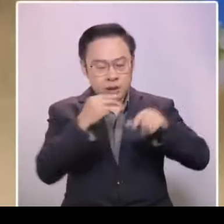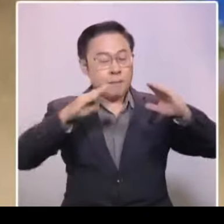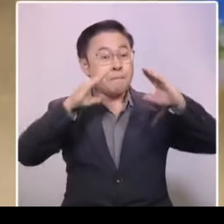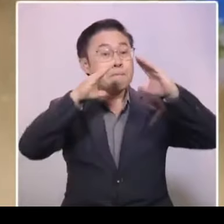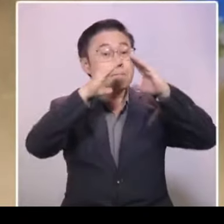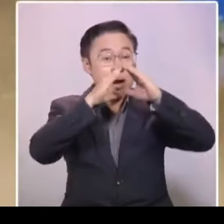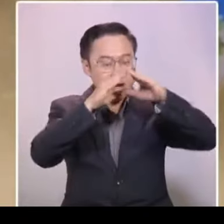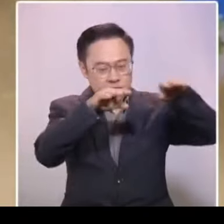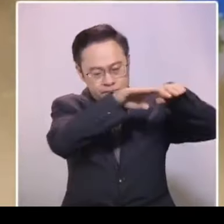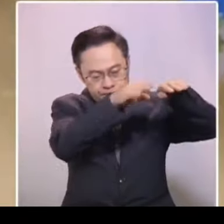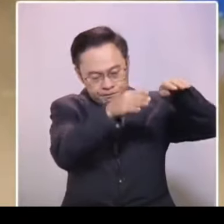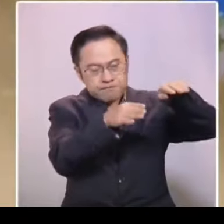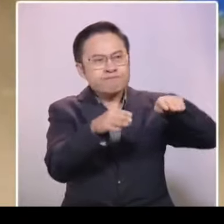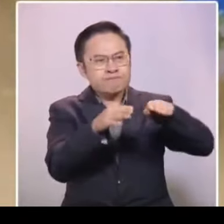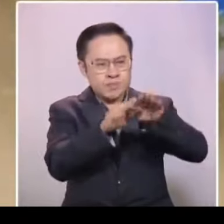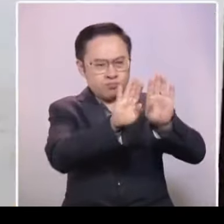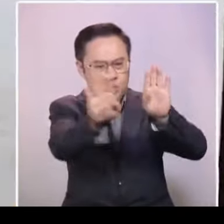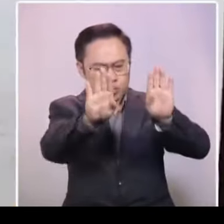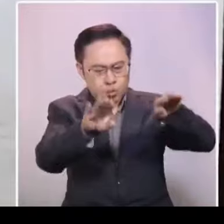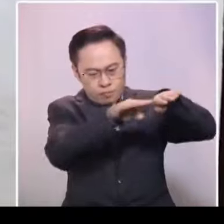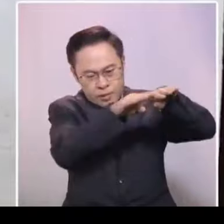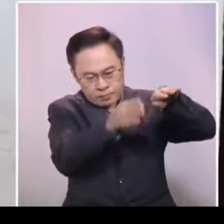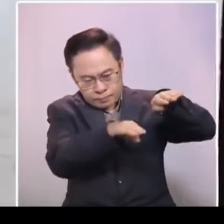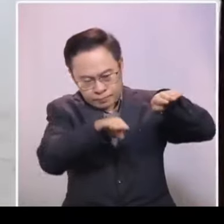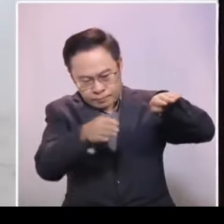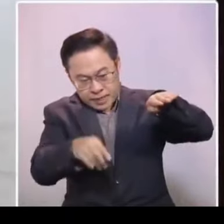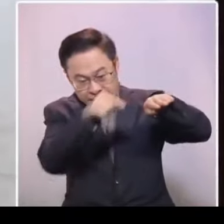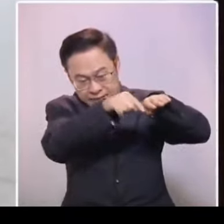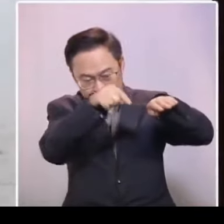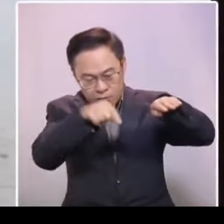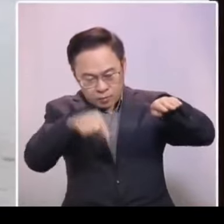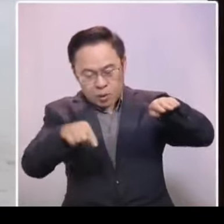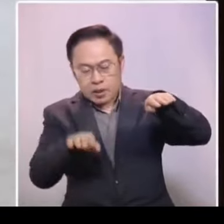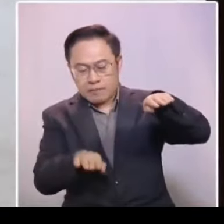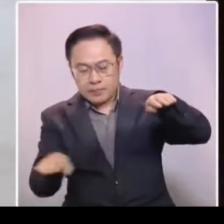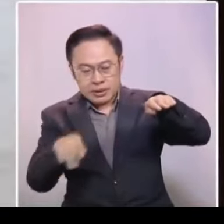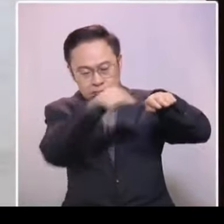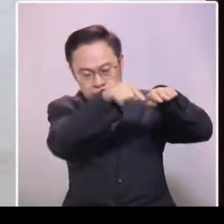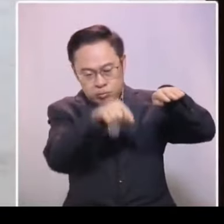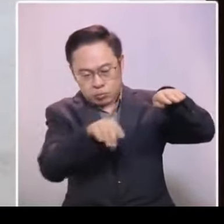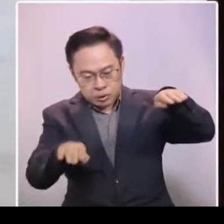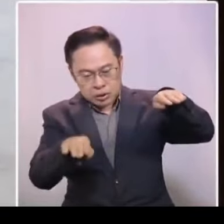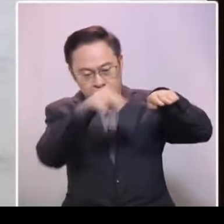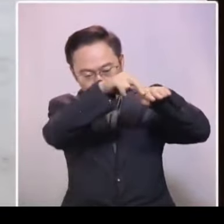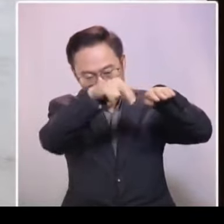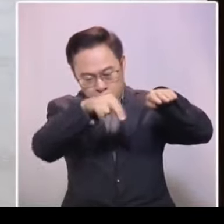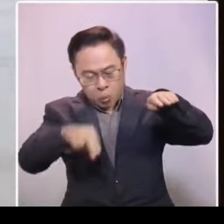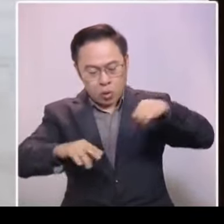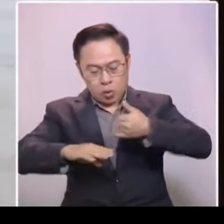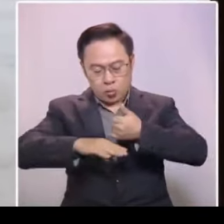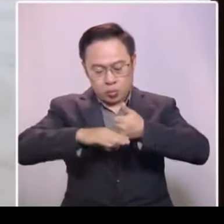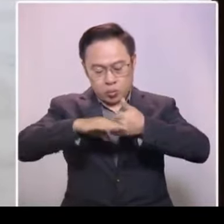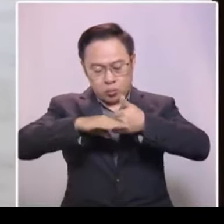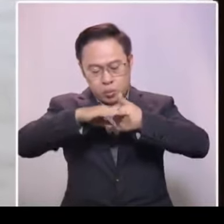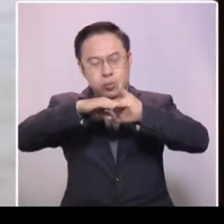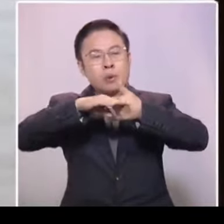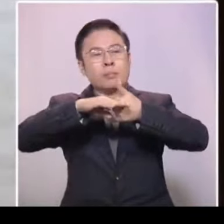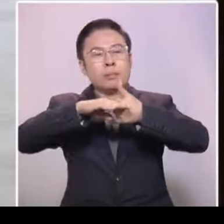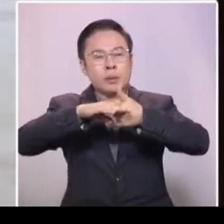ยังไม่น่าไว้วางใจนะคะยังไงแล้วถ้าเกิดว่าคุณผู้ชมที่ดูอยู่เนี่ยอย่าเพิ่งเข้าไปในพื้นที่เลยฟังคำแจ้งเตือนจากทางปพอย่าง